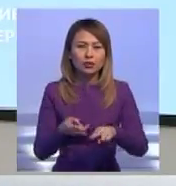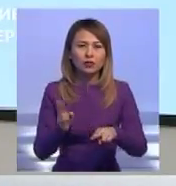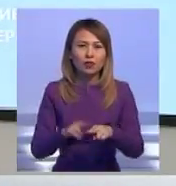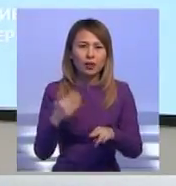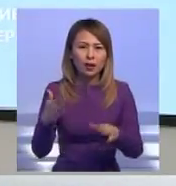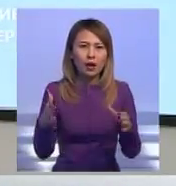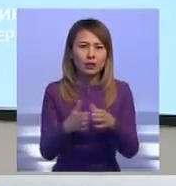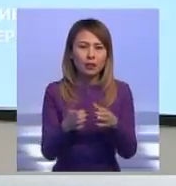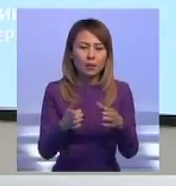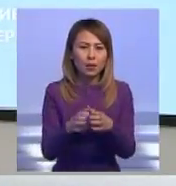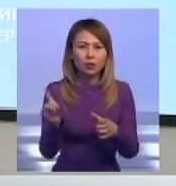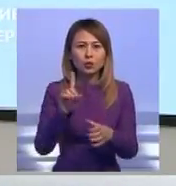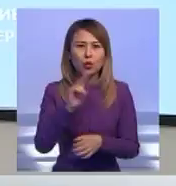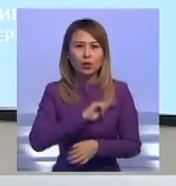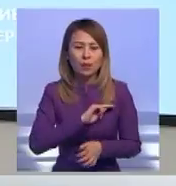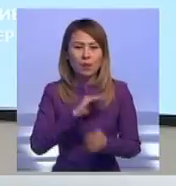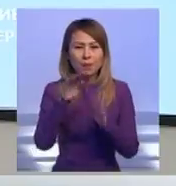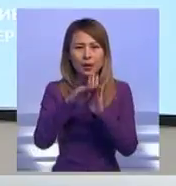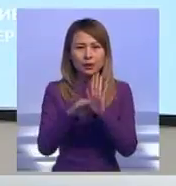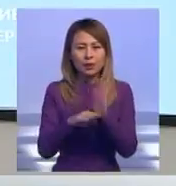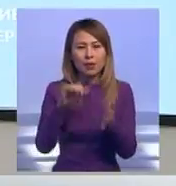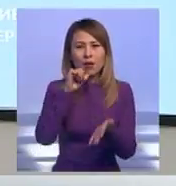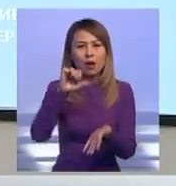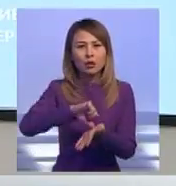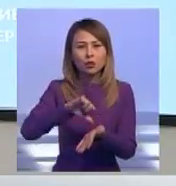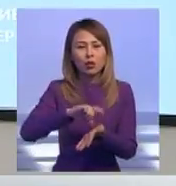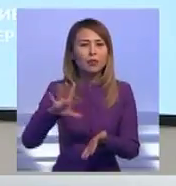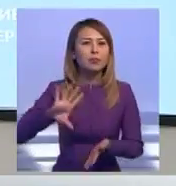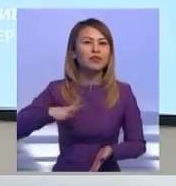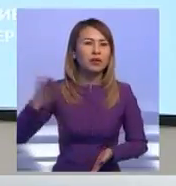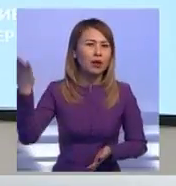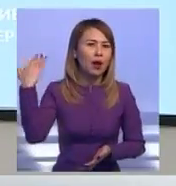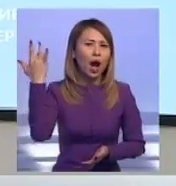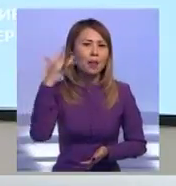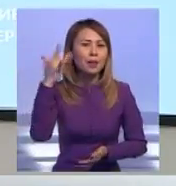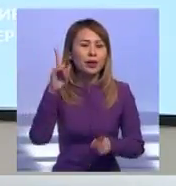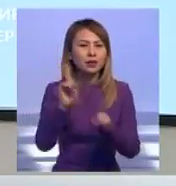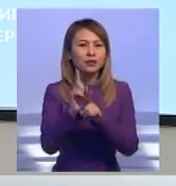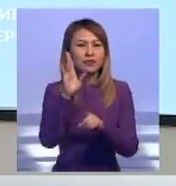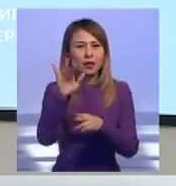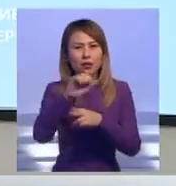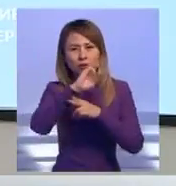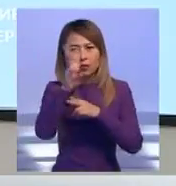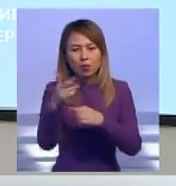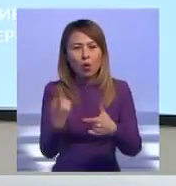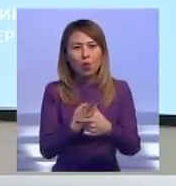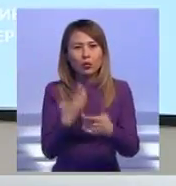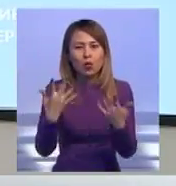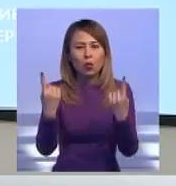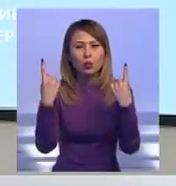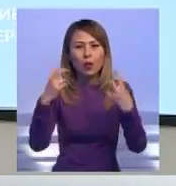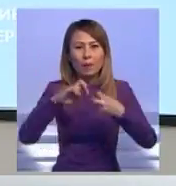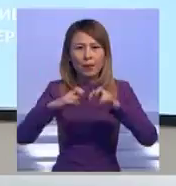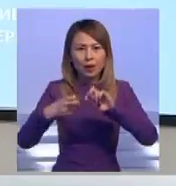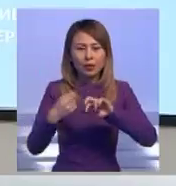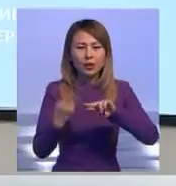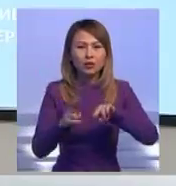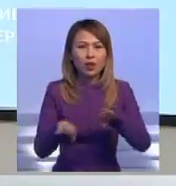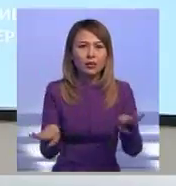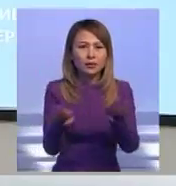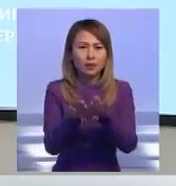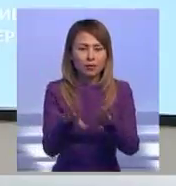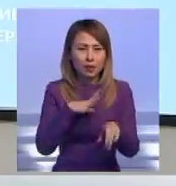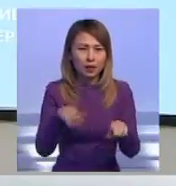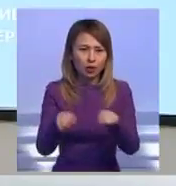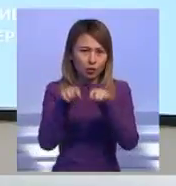Компания банктерді бағдарламаға қатысуға ынталандырады. Кезінде Америкада да халықты баспанамен қамту мәселесі өткір тұрған кезде дәл осындай агенттік